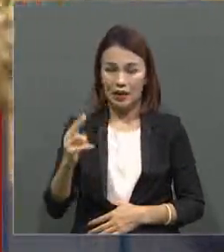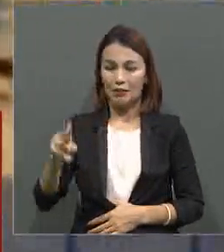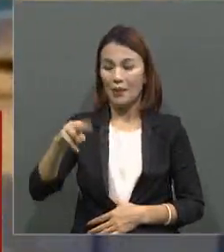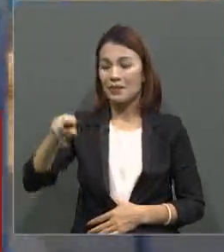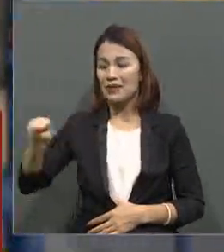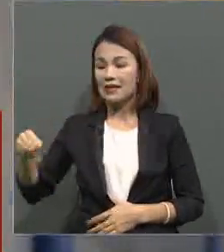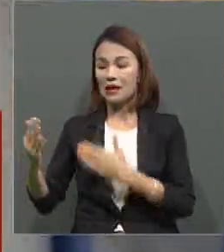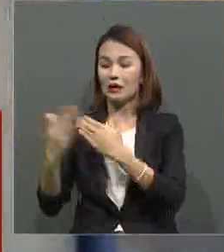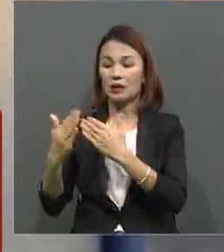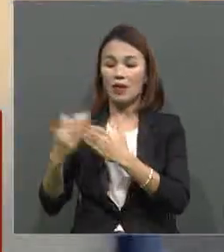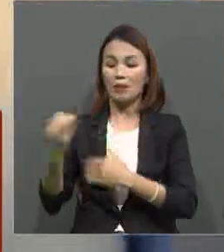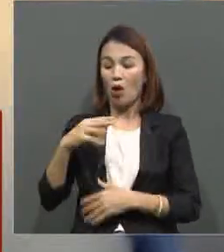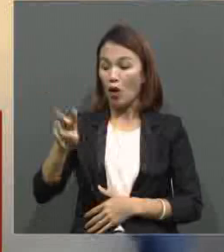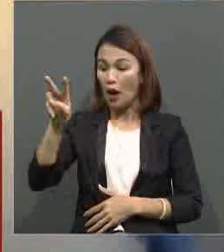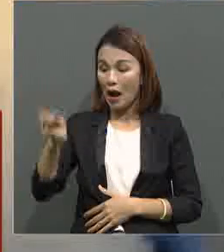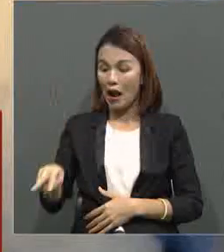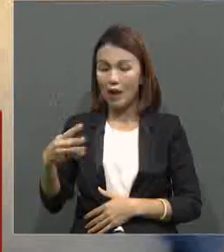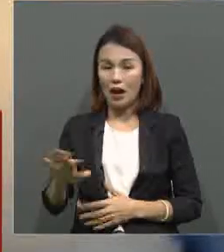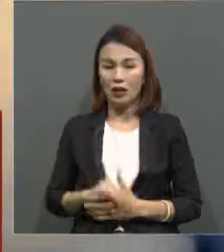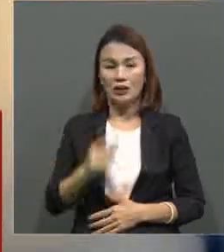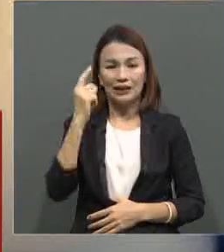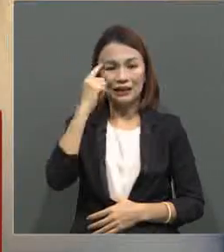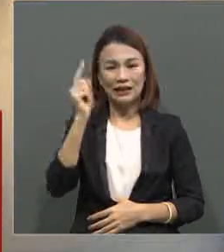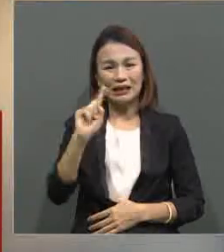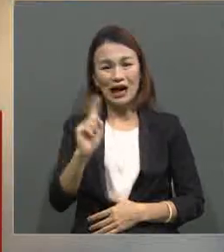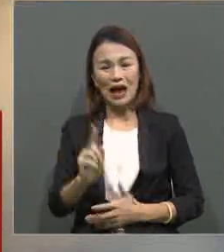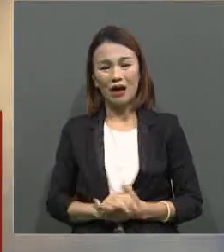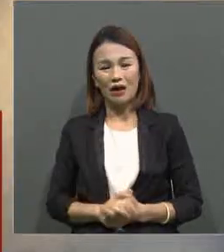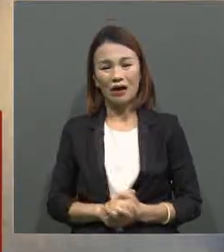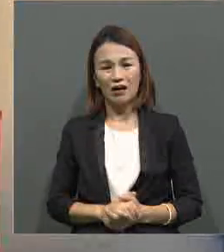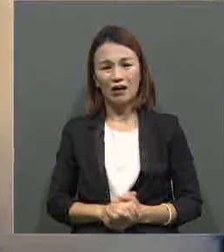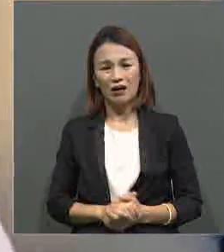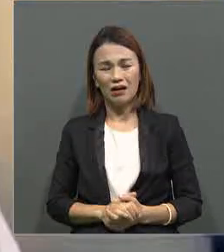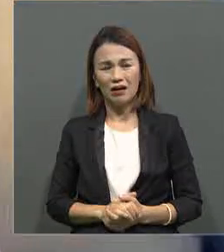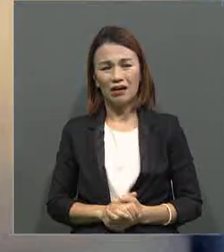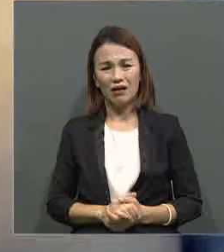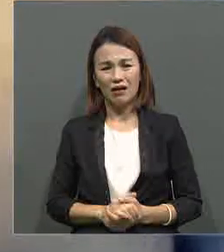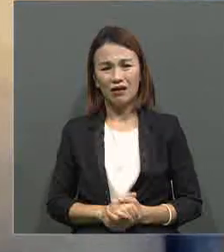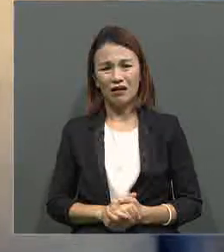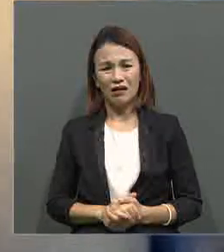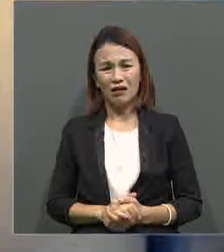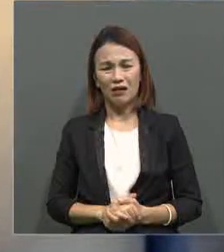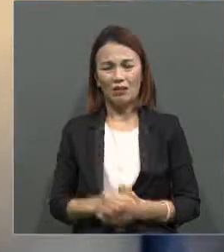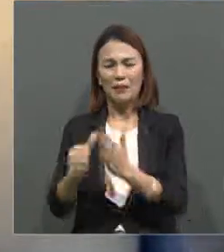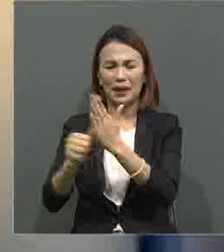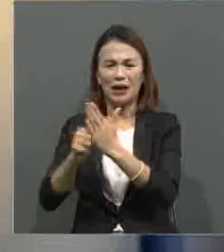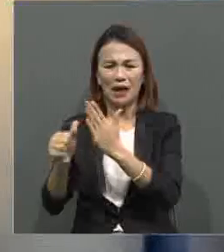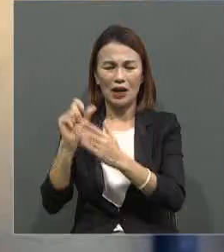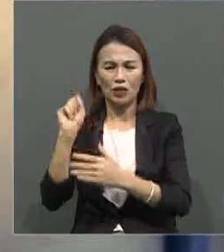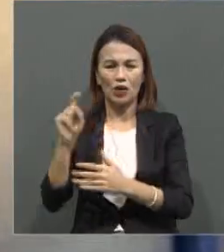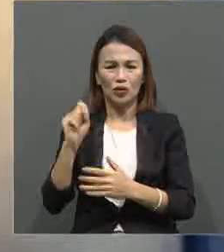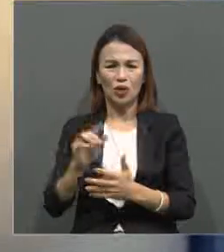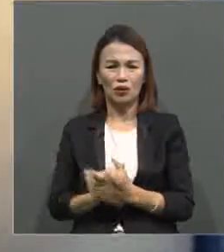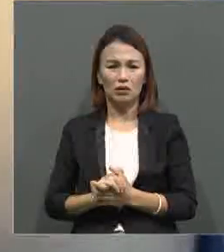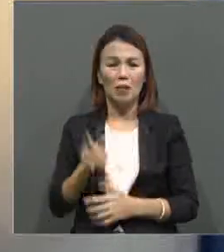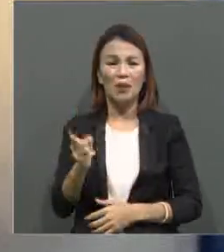มาเ๋แล้วเอ่อหนูคิดว่ายังไงอยากให้ทางการเค้าช่วยไงปุงปับปรุงตรงนี้หนูก็